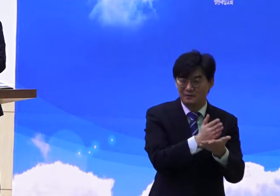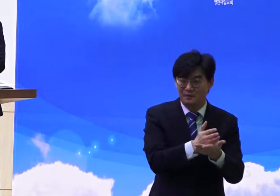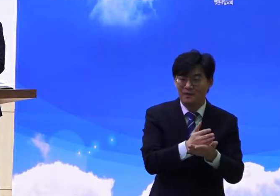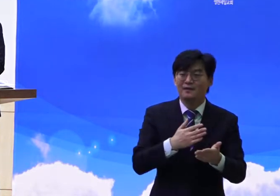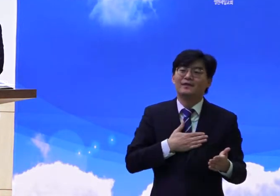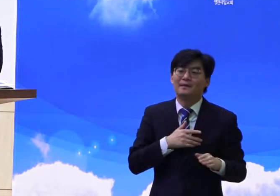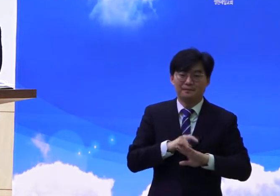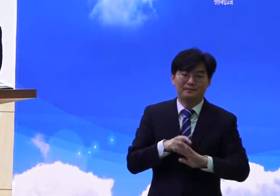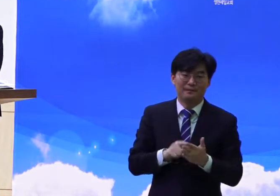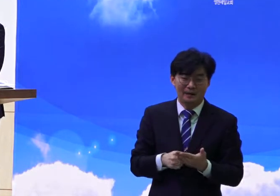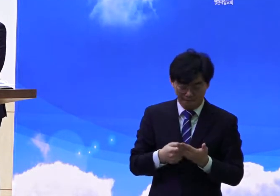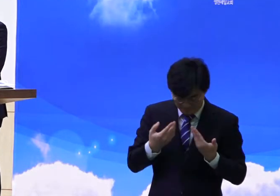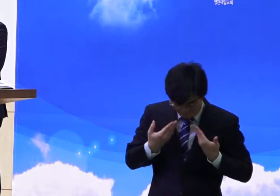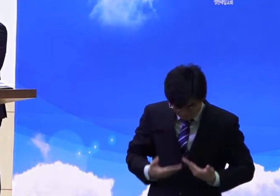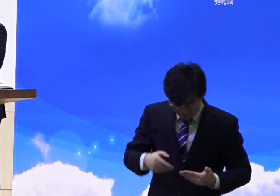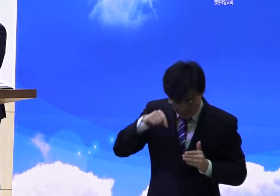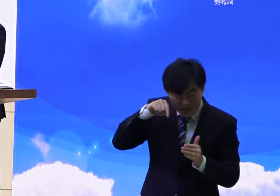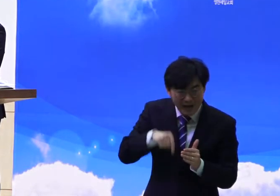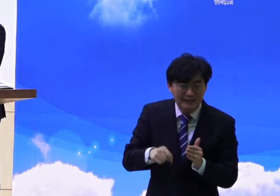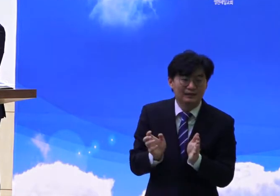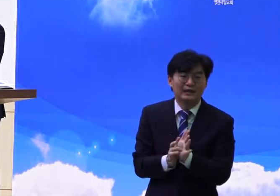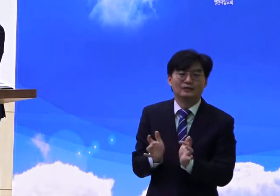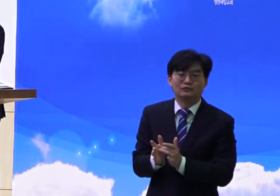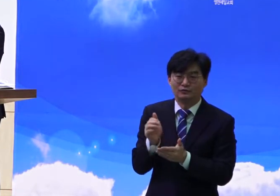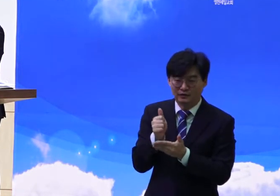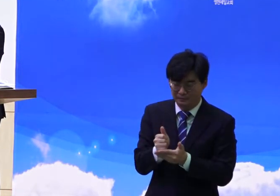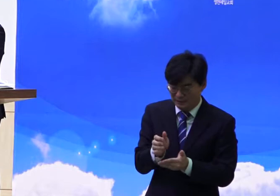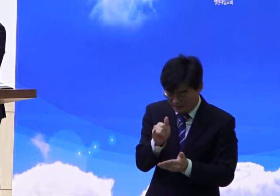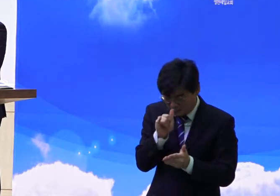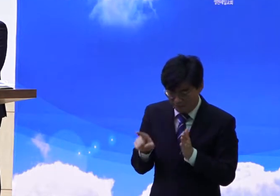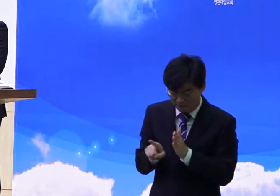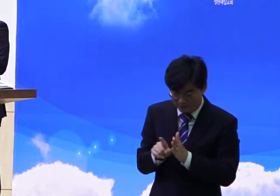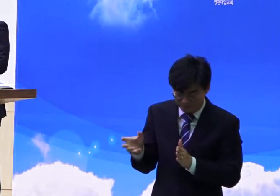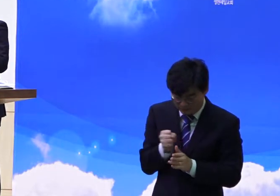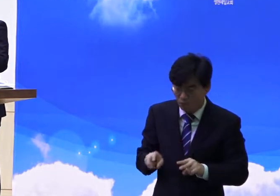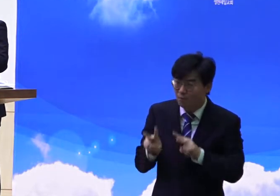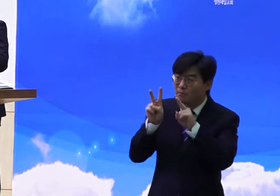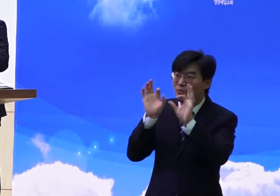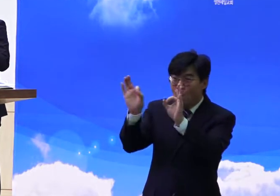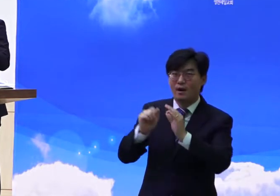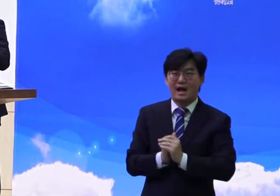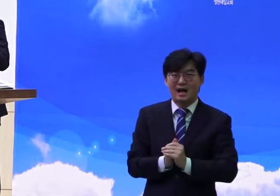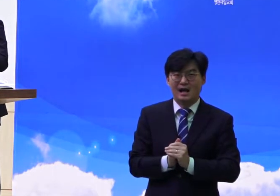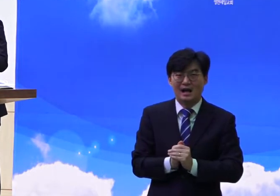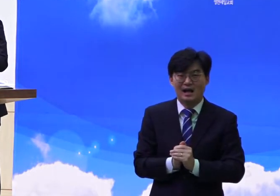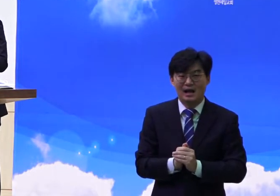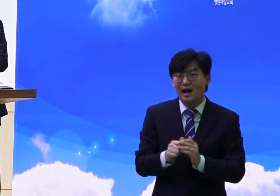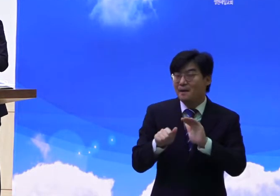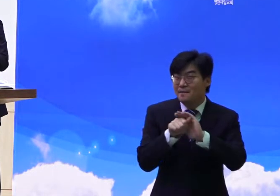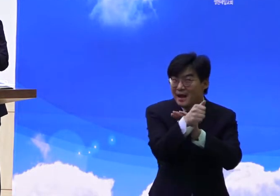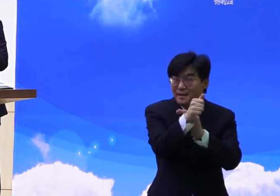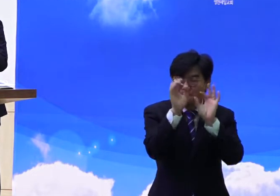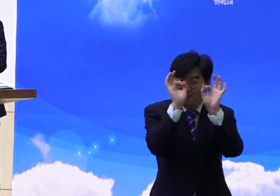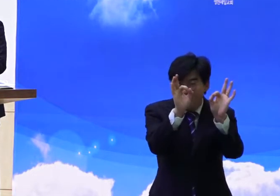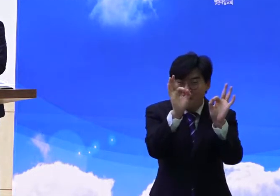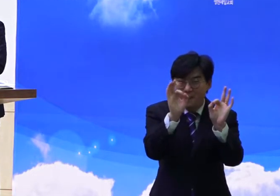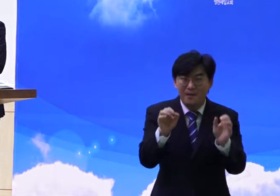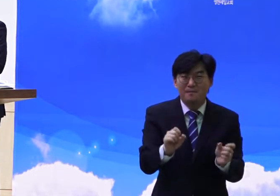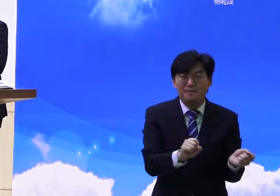말씀을 다시 한번 붙들 수 있기를 바랍니다. 불뱀에 물린 자마다 보면 살리라. 이 단순한